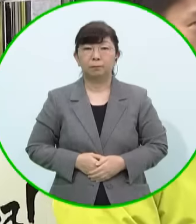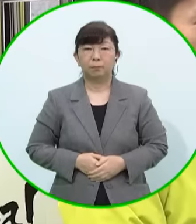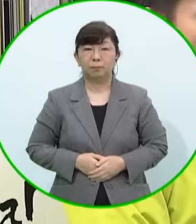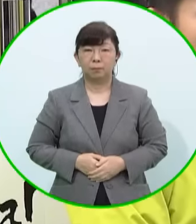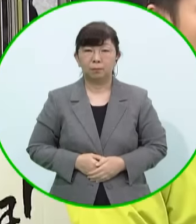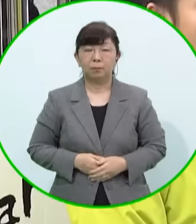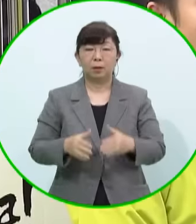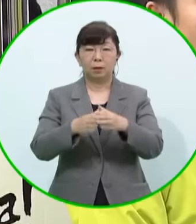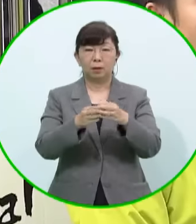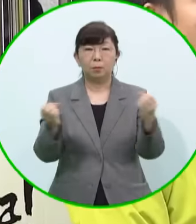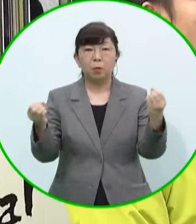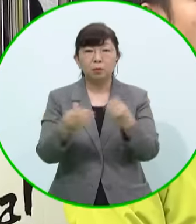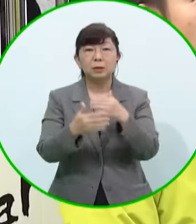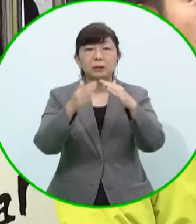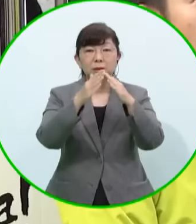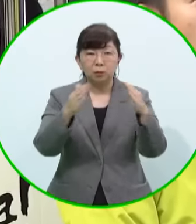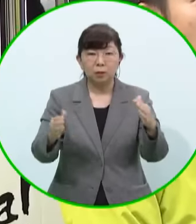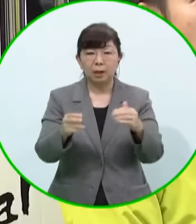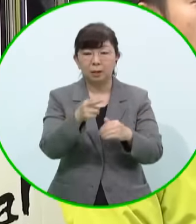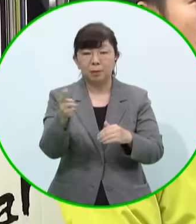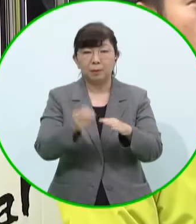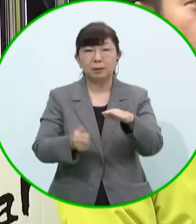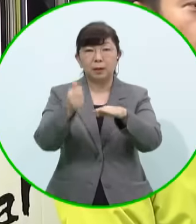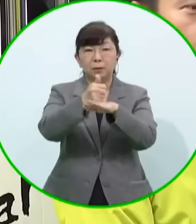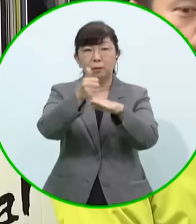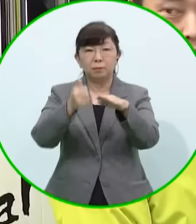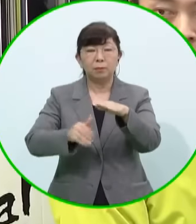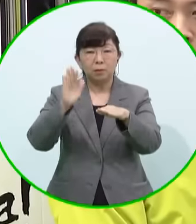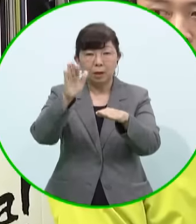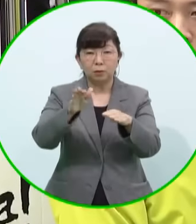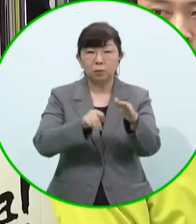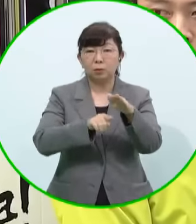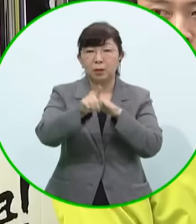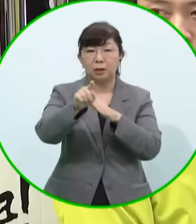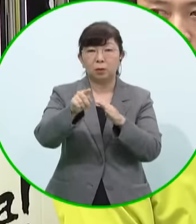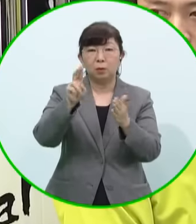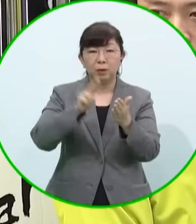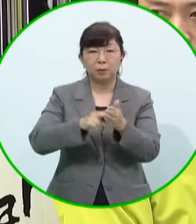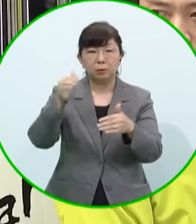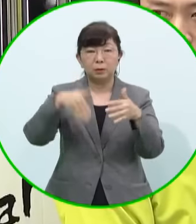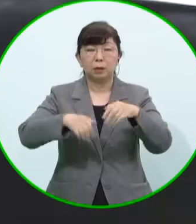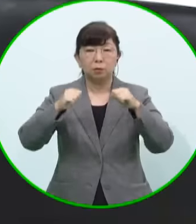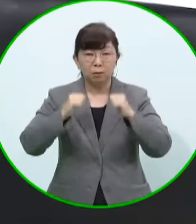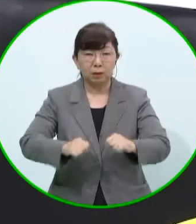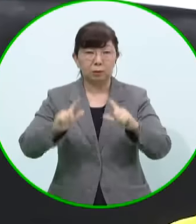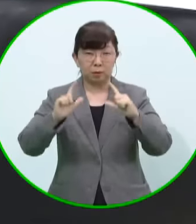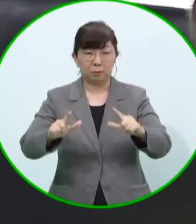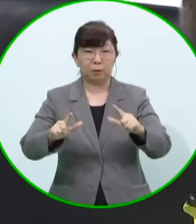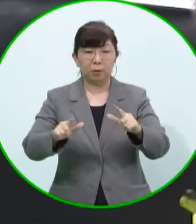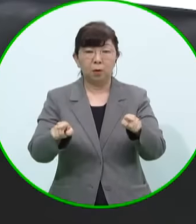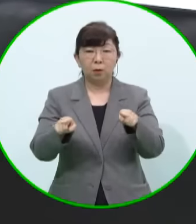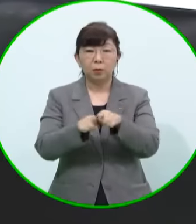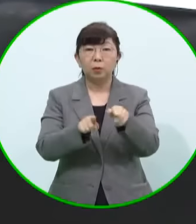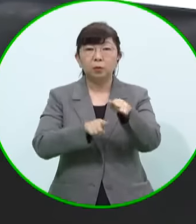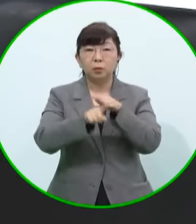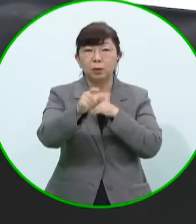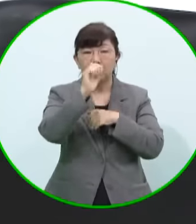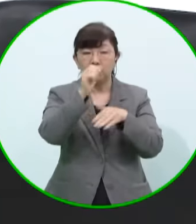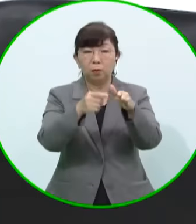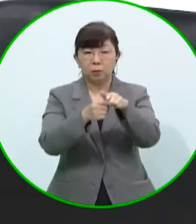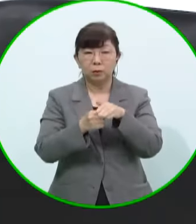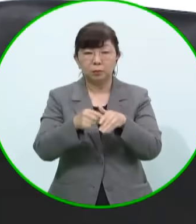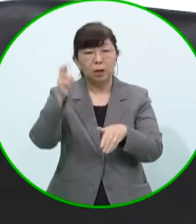ます日本維新の会の馬場代表の公任を決める代表戦が今日告示され共同代表の吉村